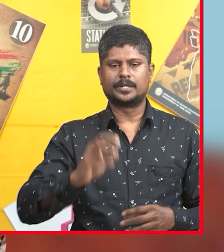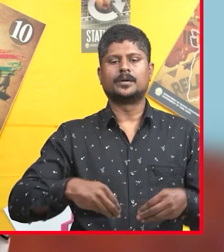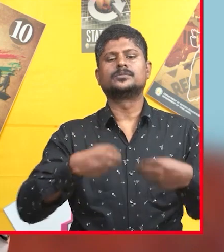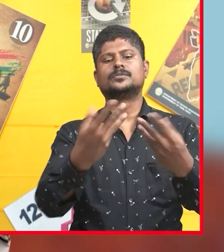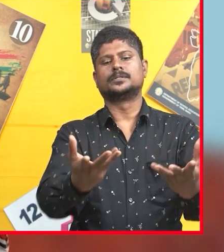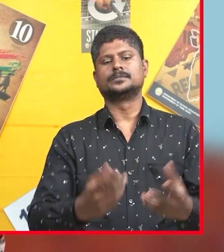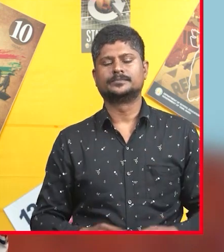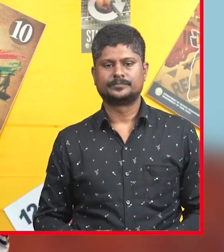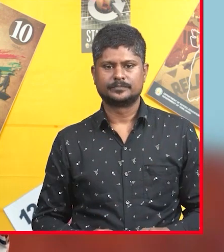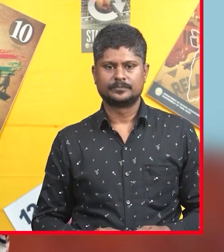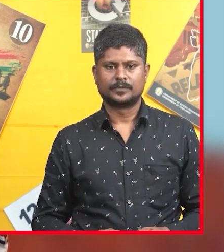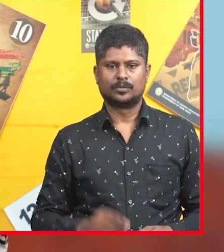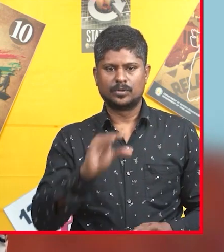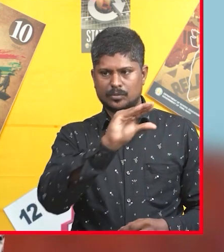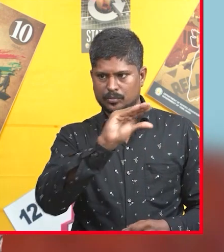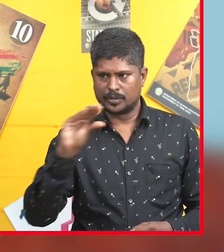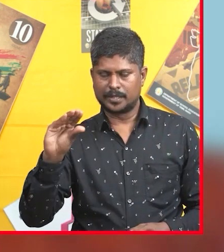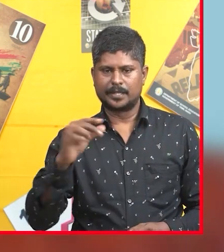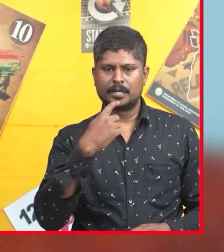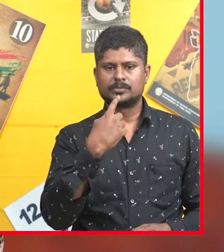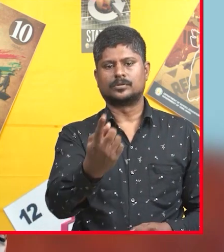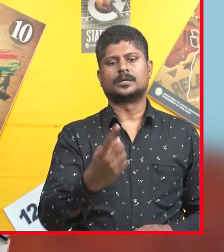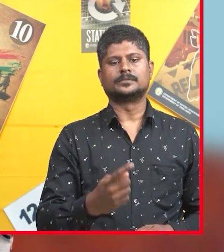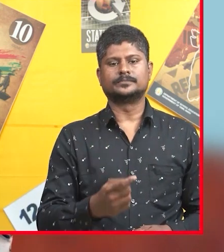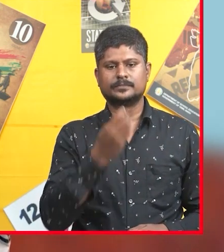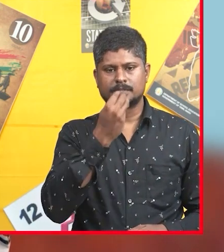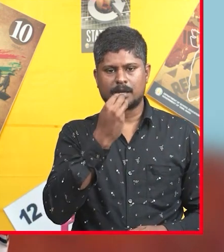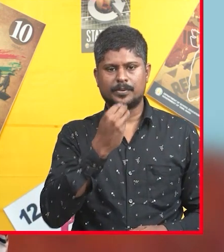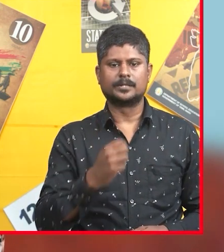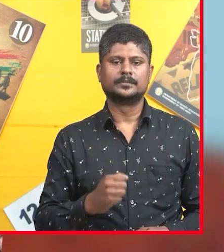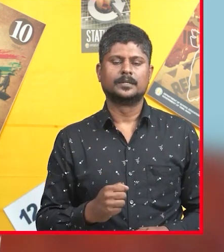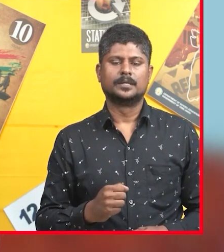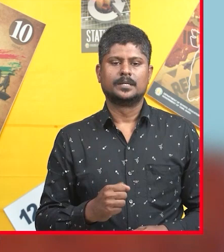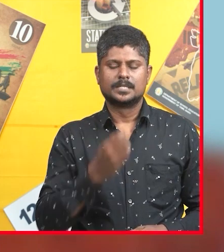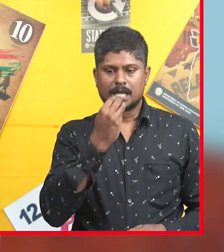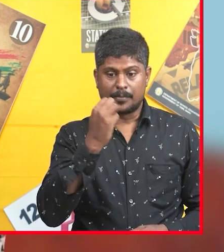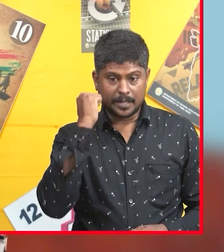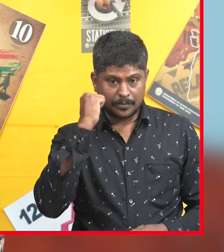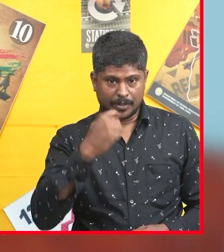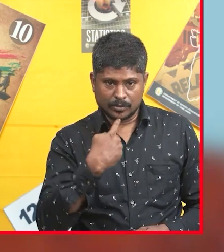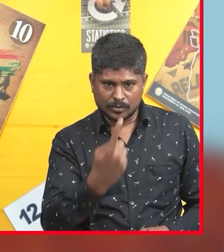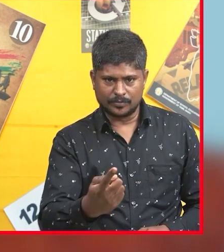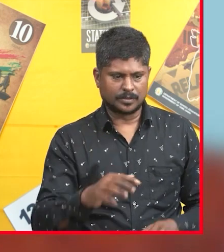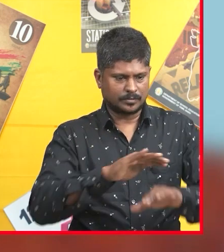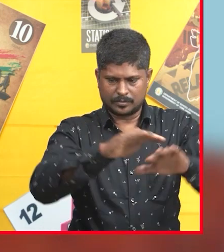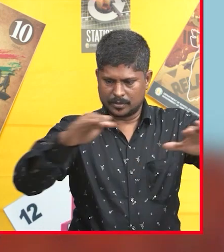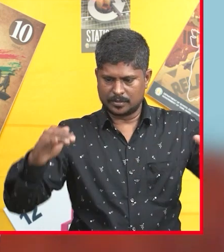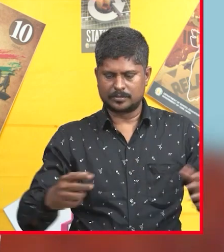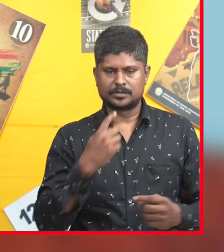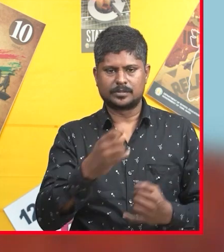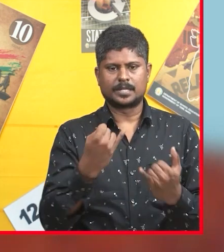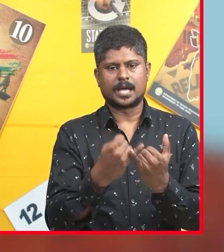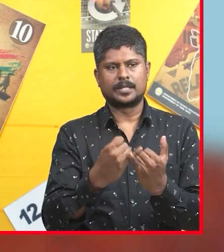ஒரு பாடத்தையே கொடுத்துருக்காங்க, சரிங்களா? விருந்தோம்பல் எப்படி இந்த விருந்தோம்பல் உருவாச்சு அப்படிங்கிற கதையை நம்ம